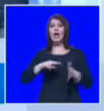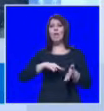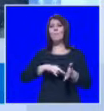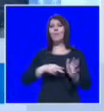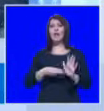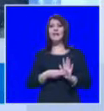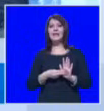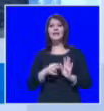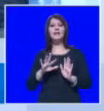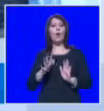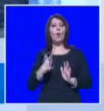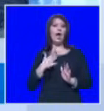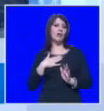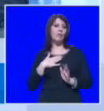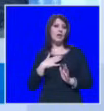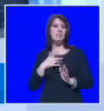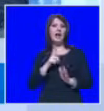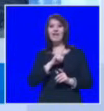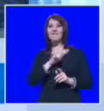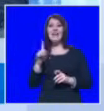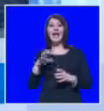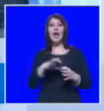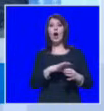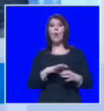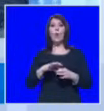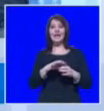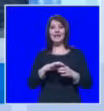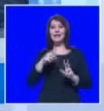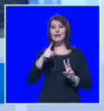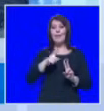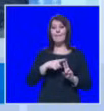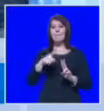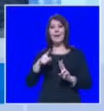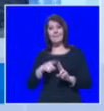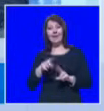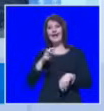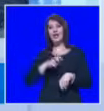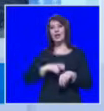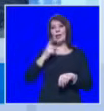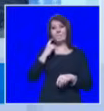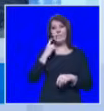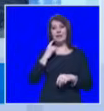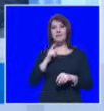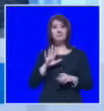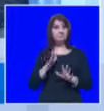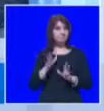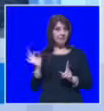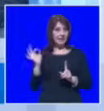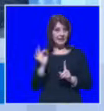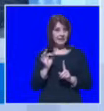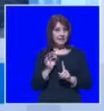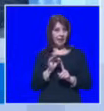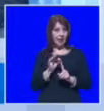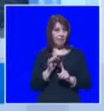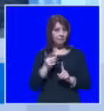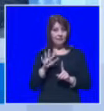политиката, която има в не коалицията, Продължаваме промяната Демократична България? Цели ли някой да